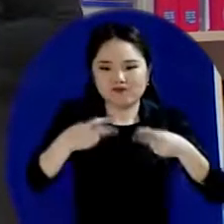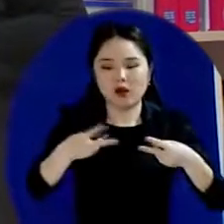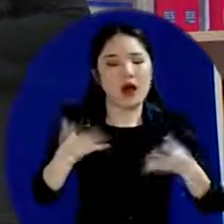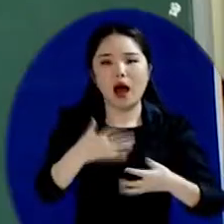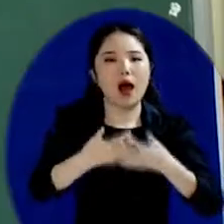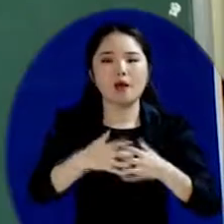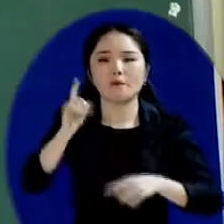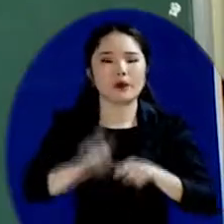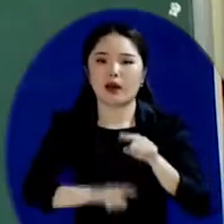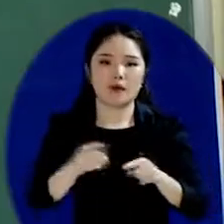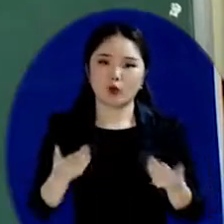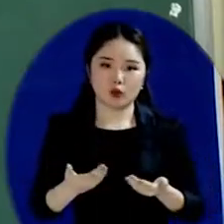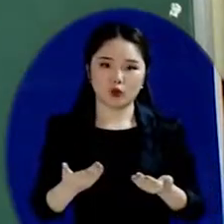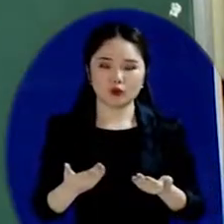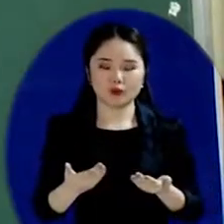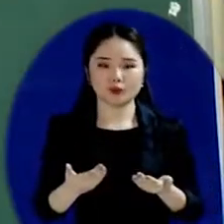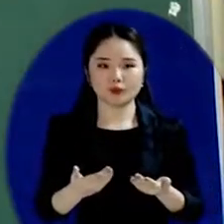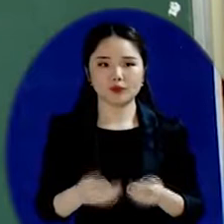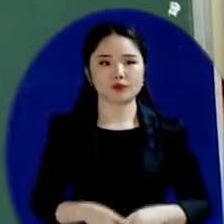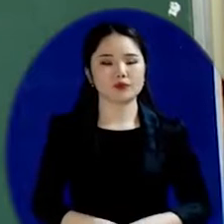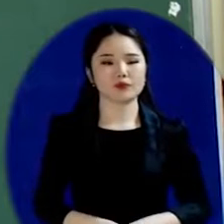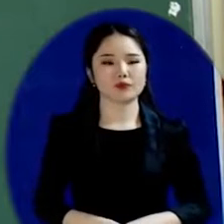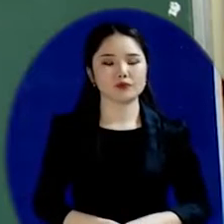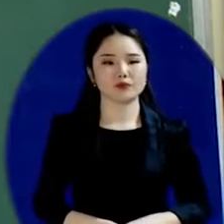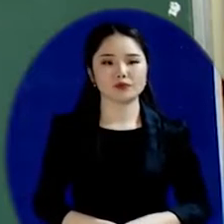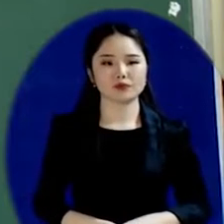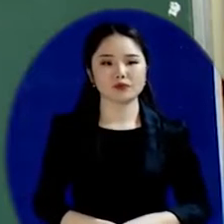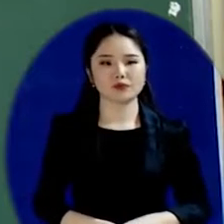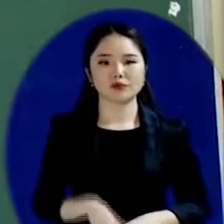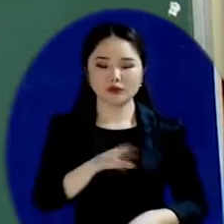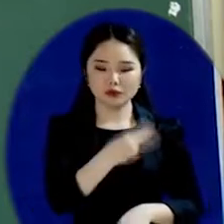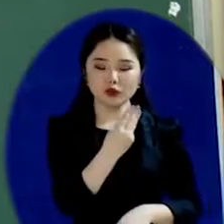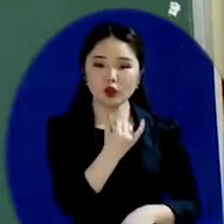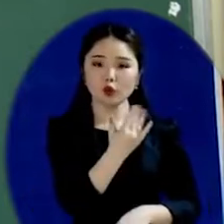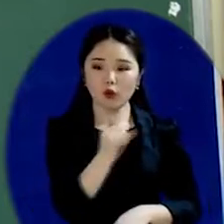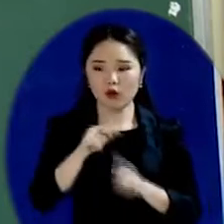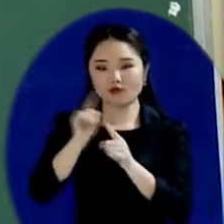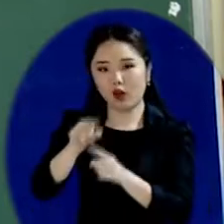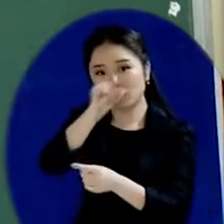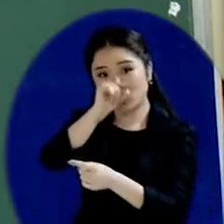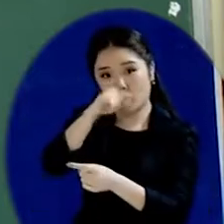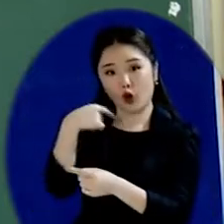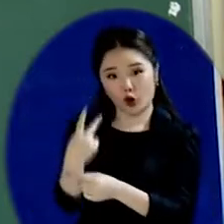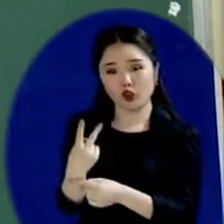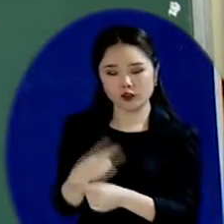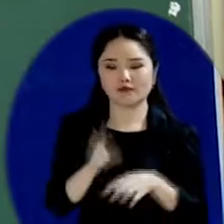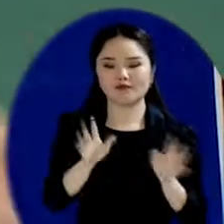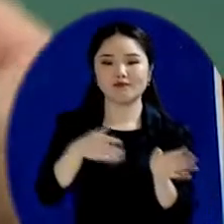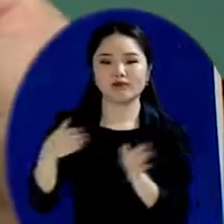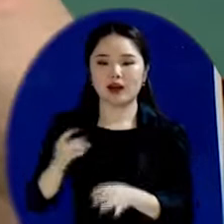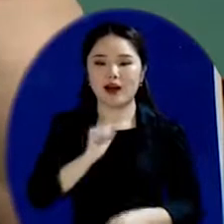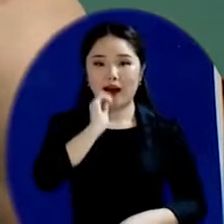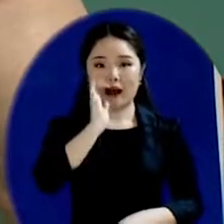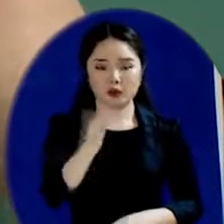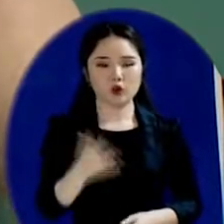вэ? За тэнцүү тоотой амьтад нь юу байсан бэ? Шувуу зүгий 2 байна нэ. Дараагийн асуулт нь